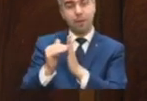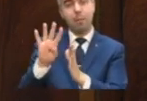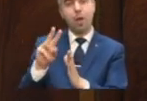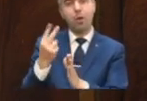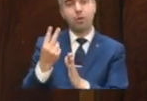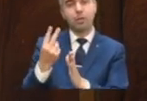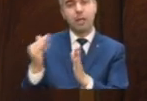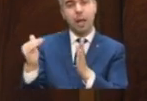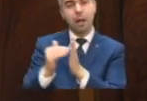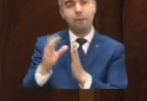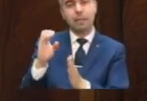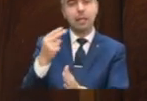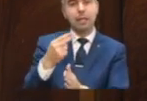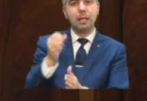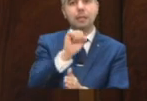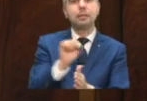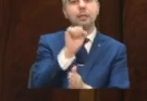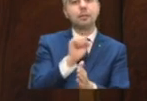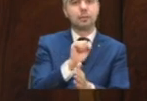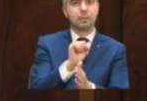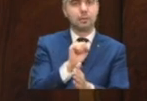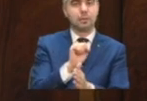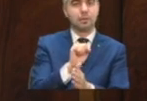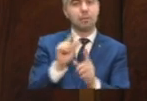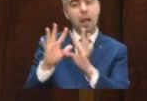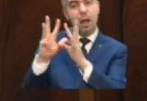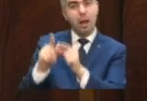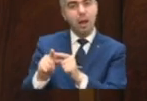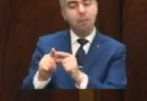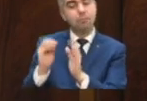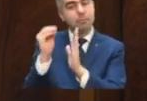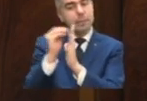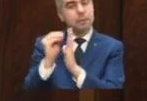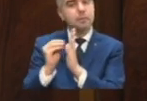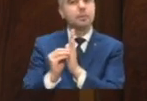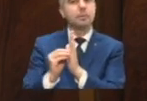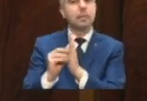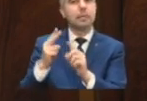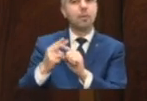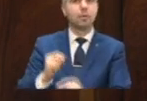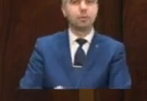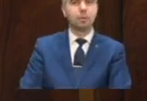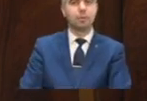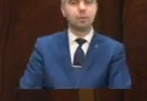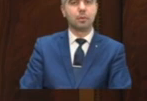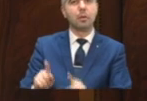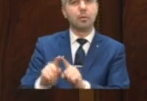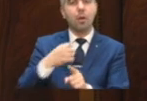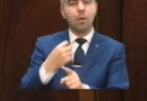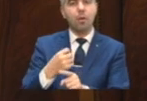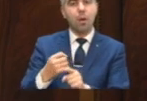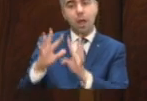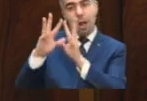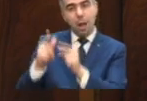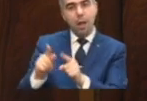العام سي ان اس اس. ما كنهضرش انا على شي حاجه اخرى، كنهضر على الارقام اللي مسجله في لا سي ان اس اس. القطاع غير المنظم حتى واحد ما عنده الارقام